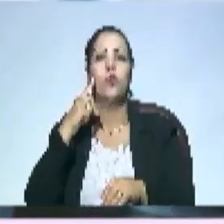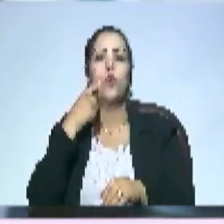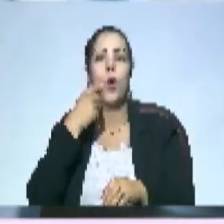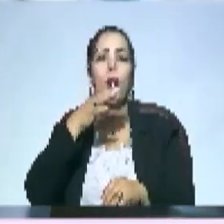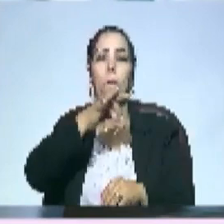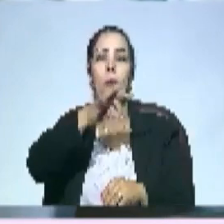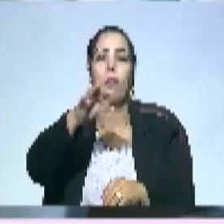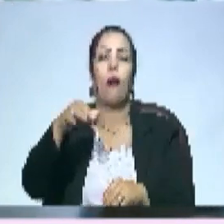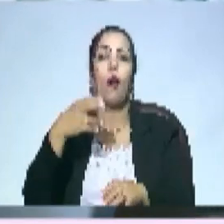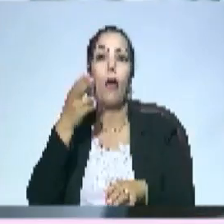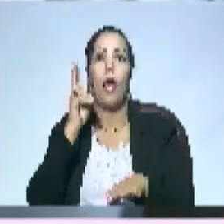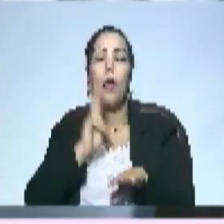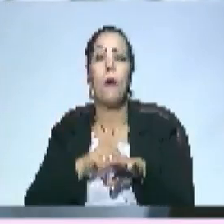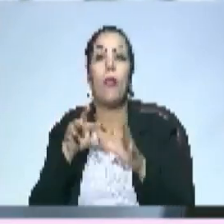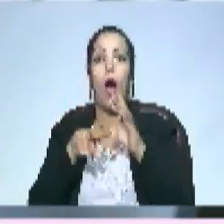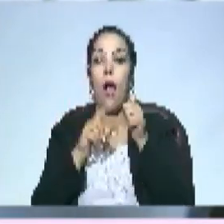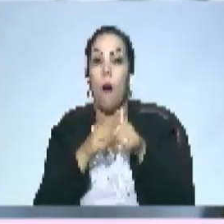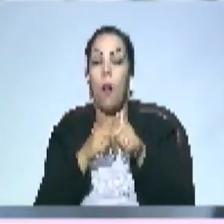هنجيب بقى معانا اللبن المثلج.